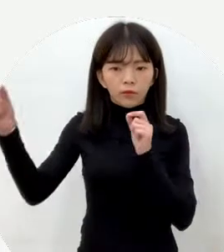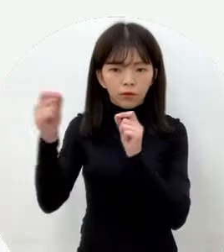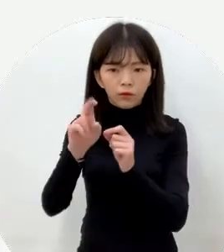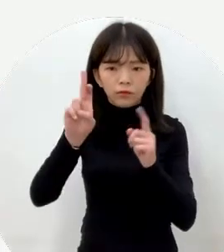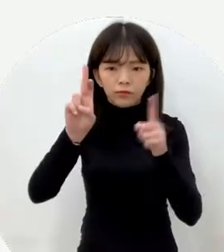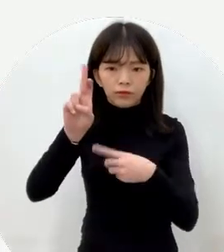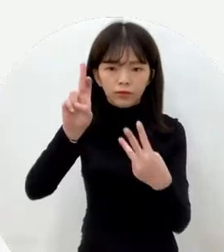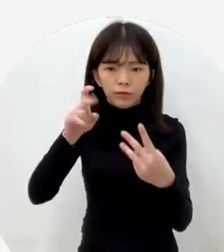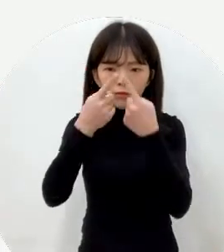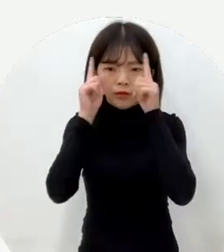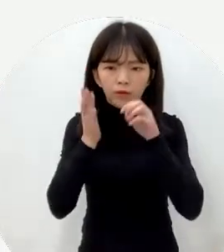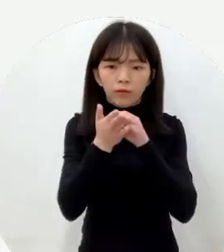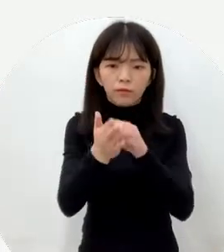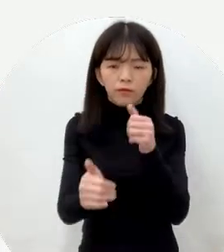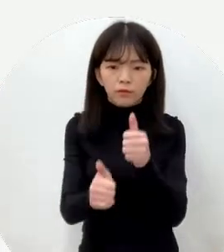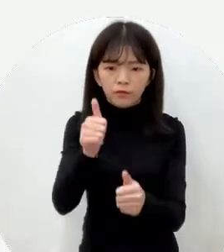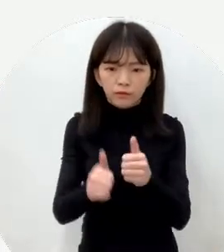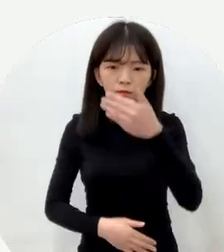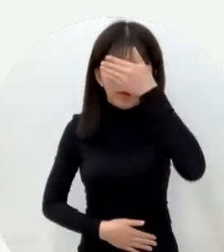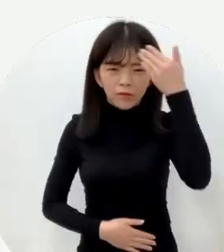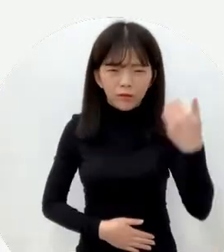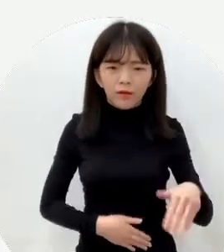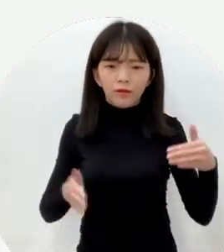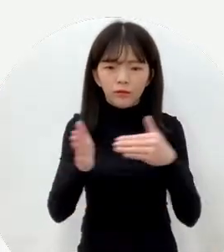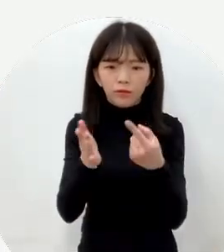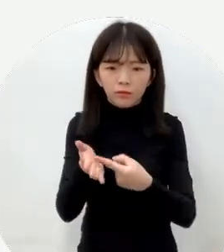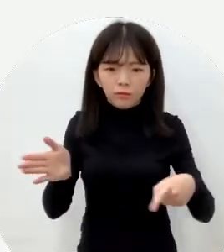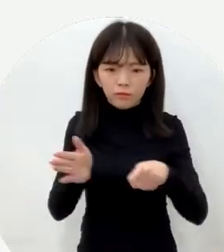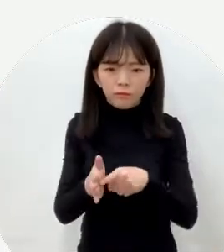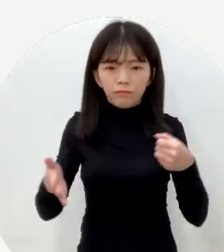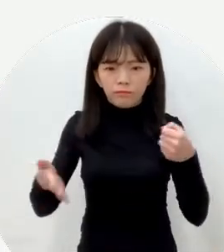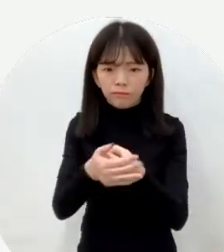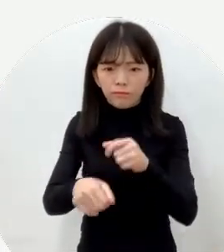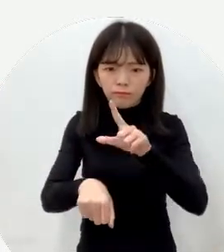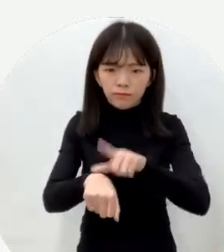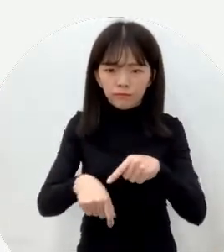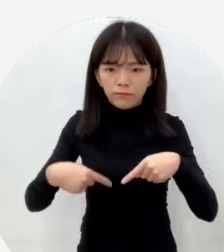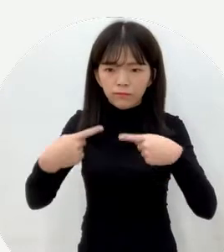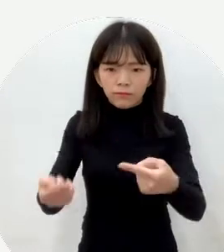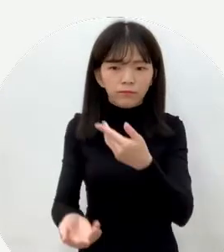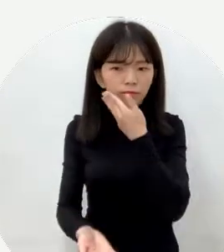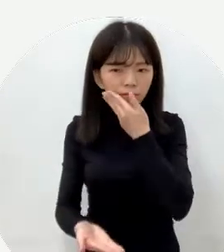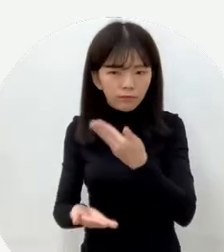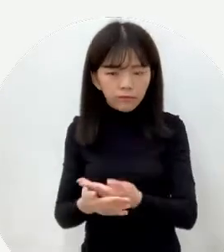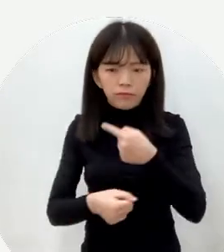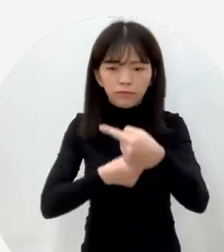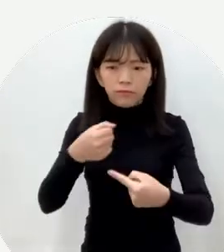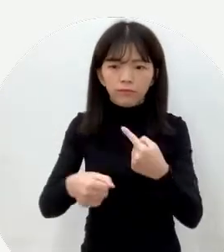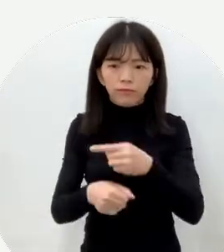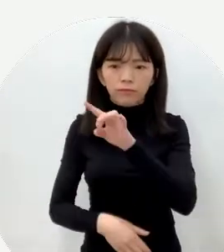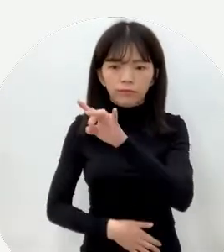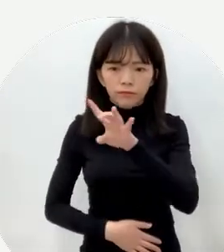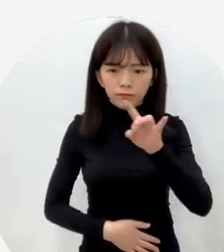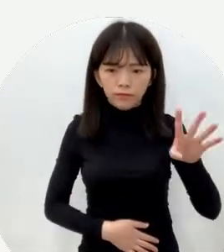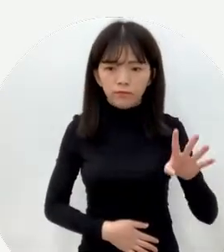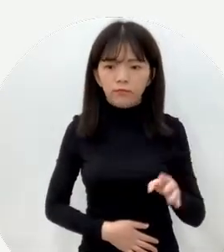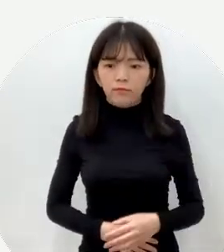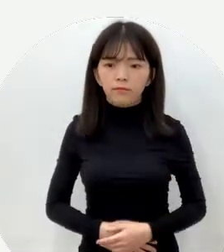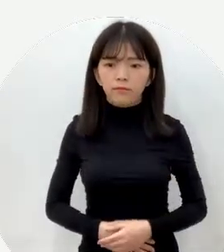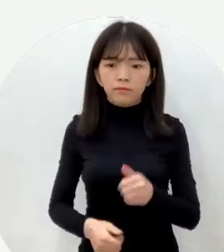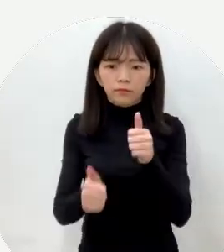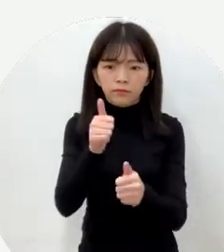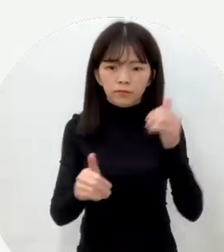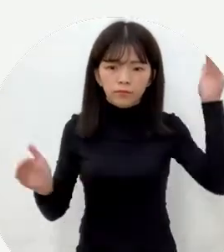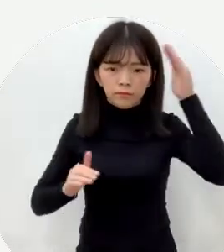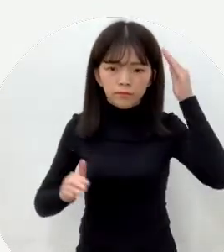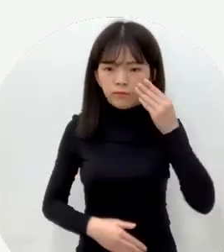오는 12월 3일 대학 수학능력시험을 무사히 치르기 위해서는 먼저 정해진 시간 안에 입시라는 것이